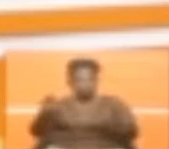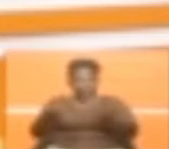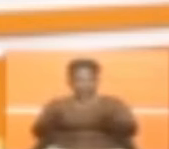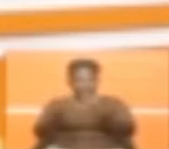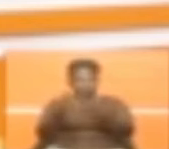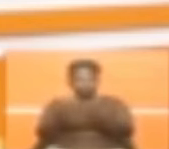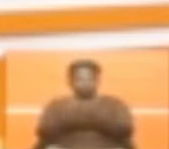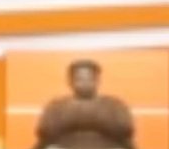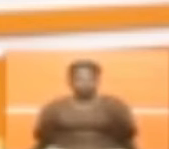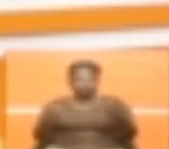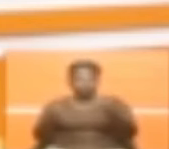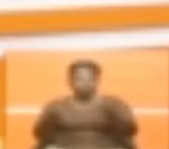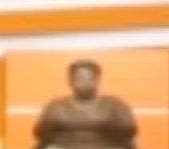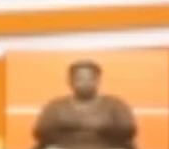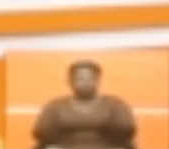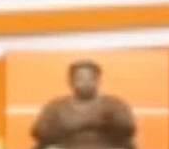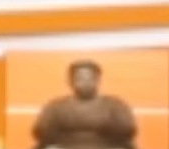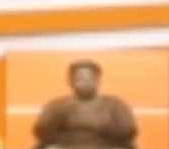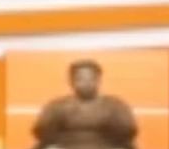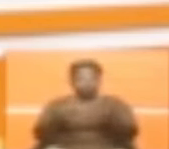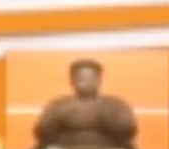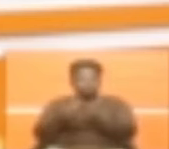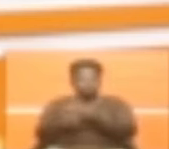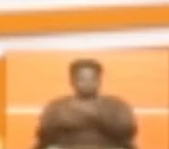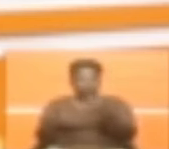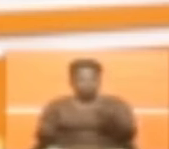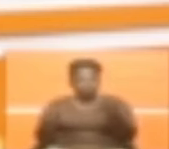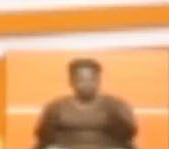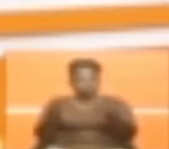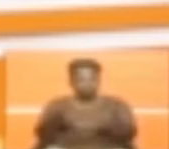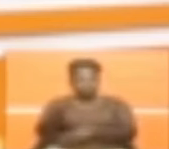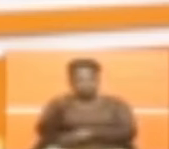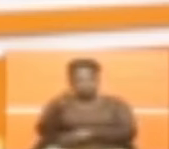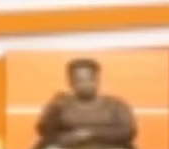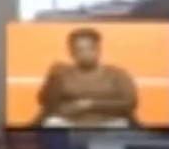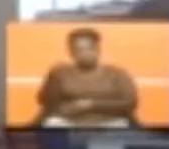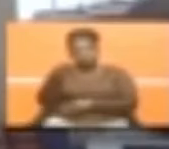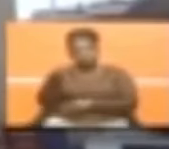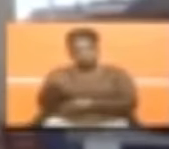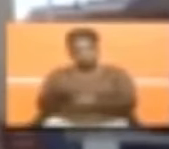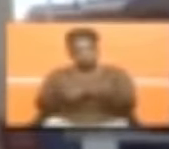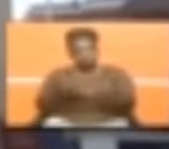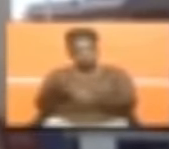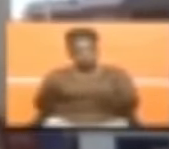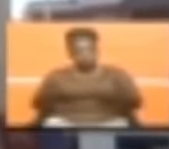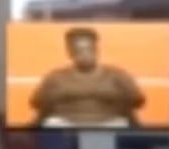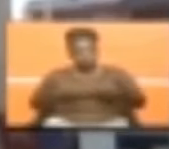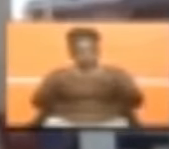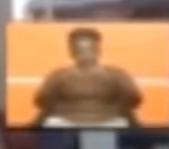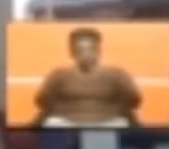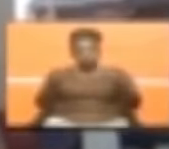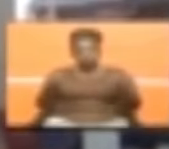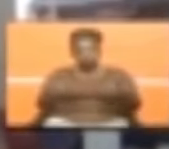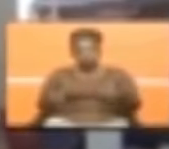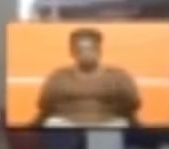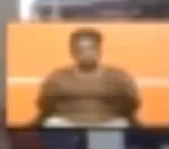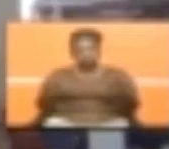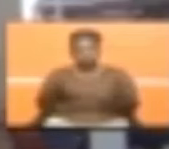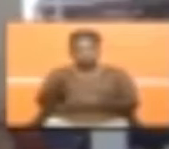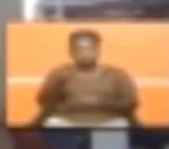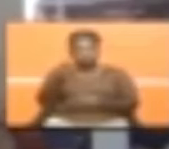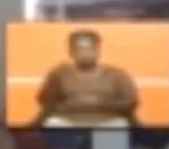yekuba nejabadde yapangisa yagobeddwa bibadde Mengo wano mu Kampala Land Road Rachel Nampe wa mtuzi webu lange